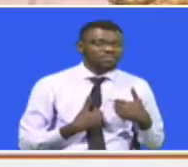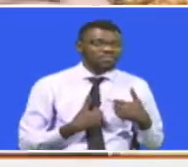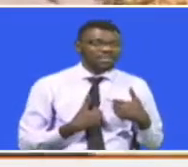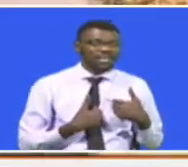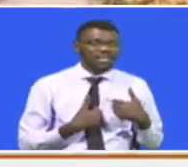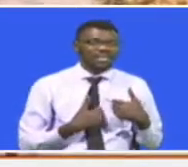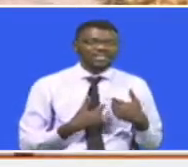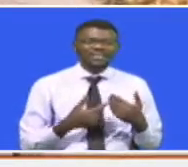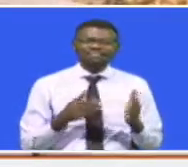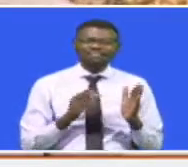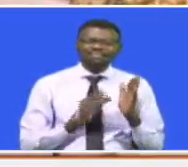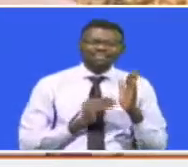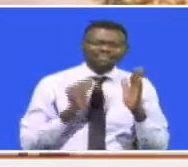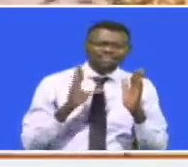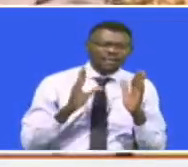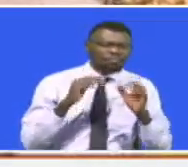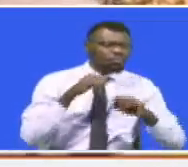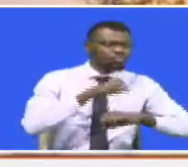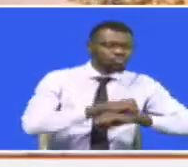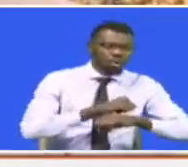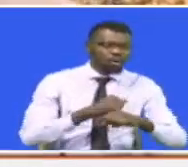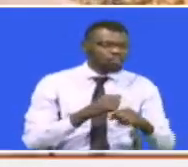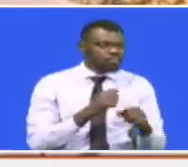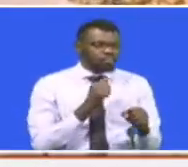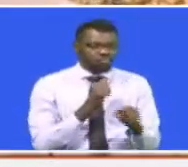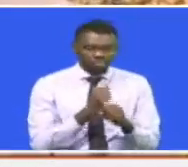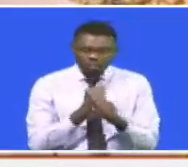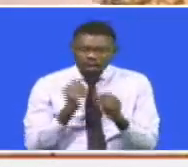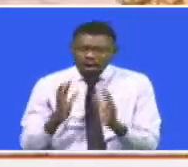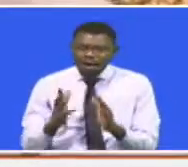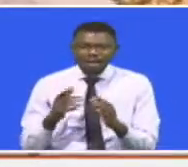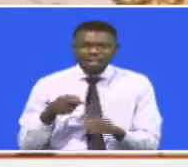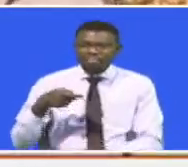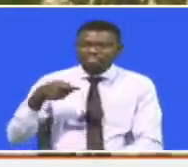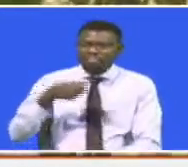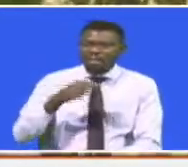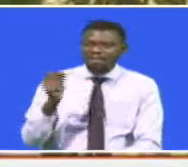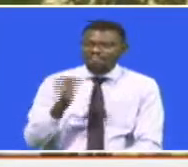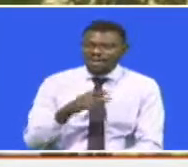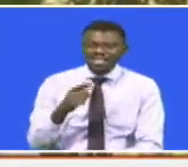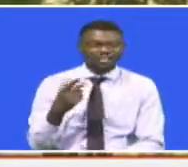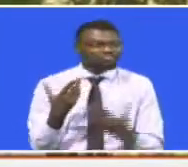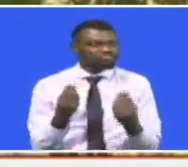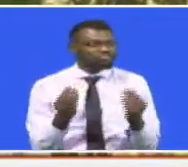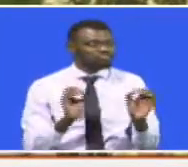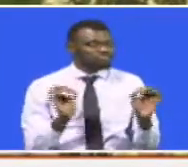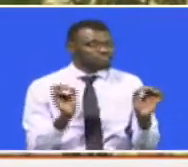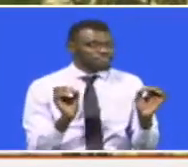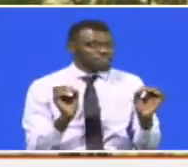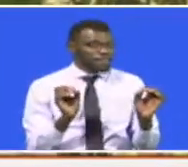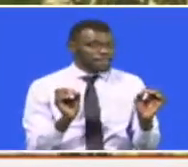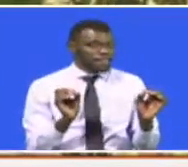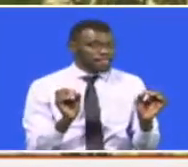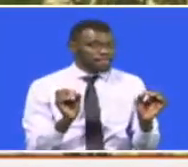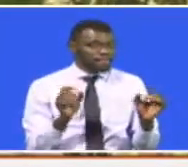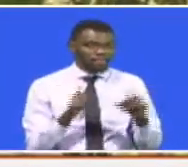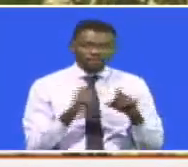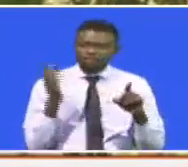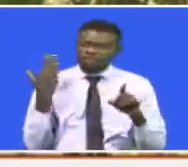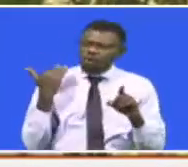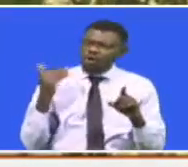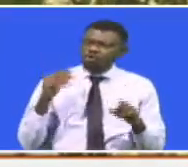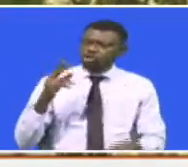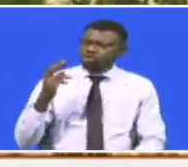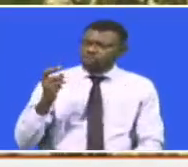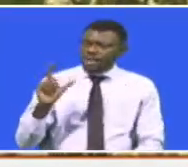Karama, shule, nini, wafanyikazi kulipwa, saa kuna inabidi upeane. Unaponunua hata mafuta ile tulikuwa tunanunua 20